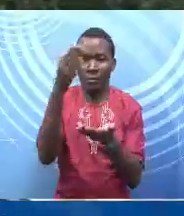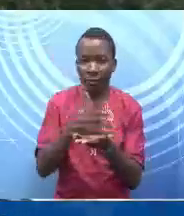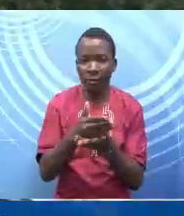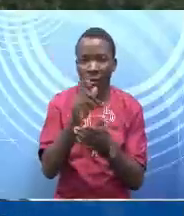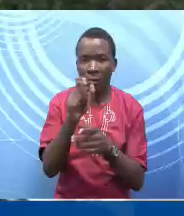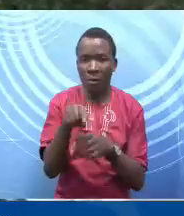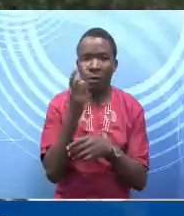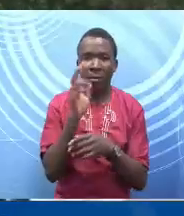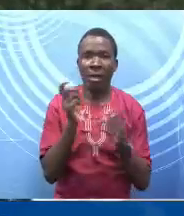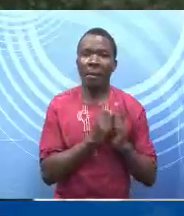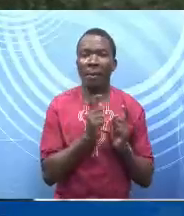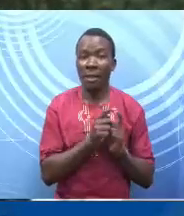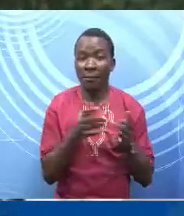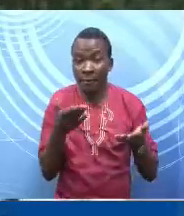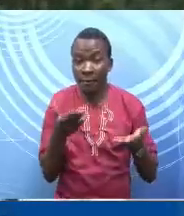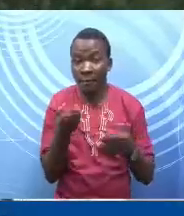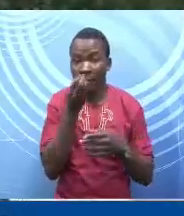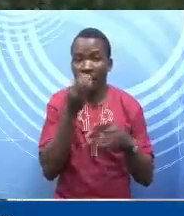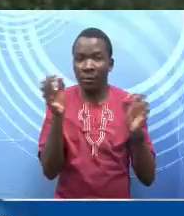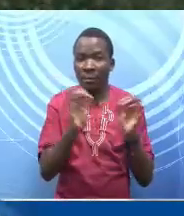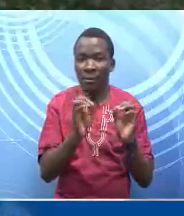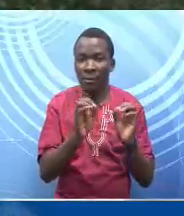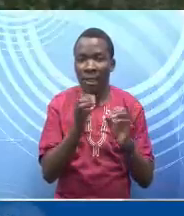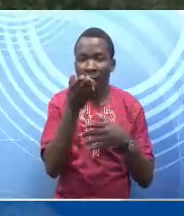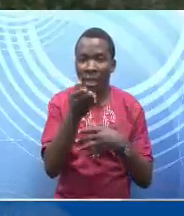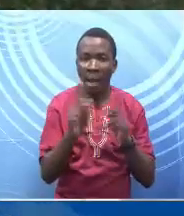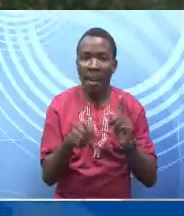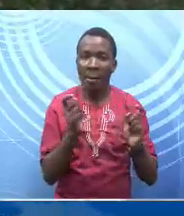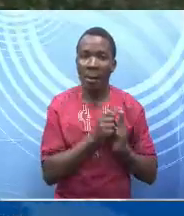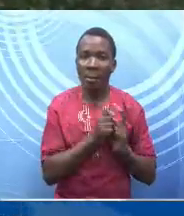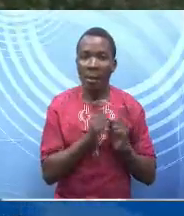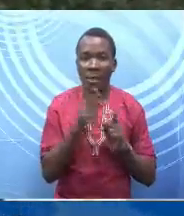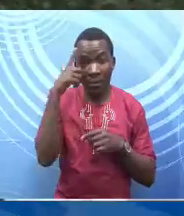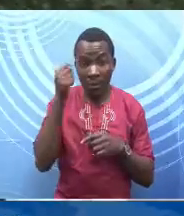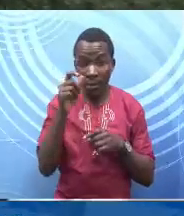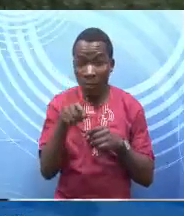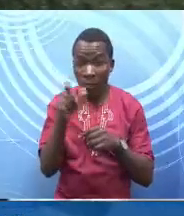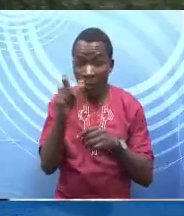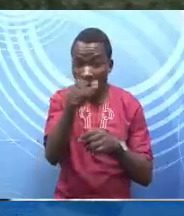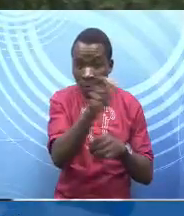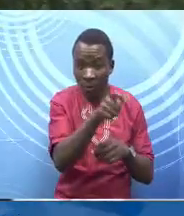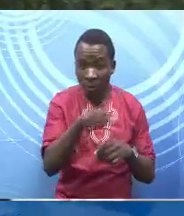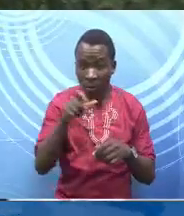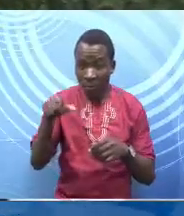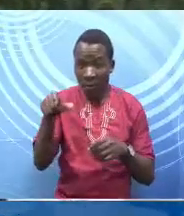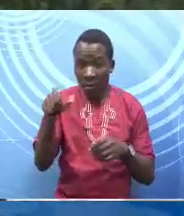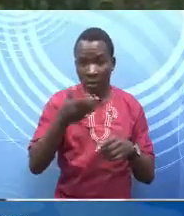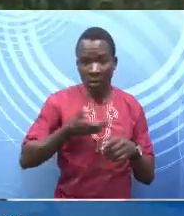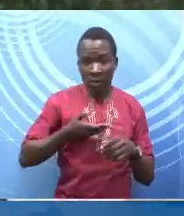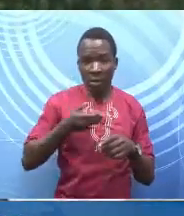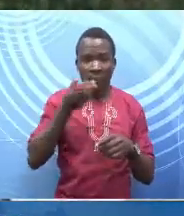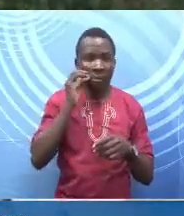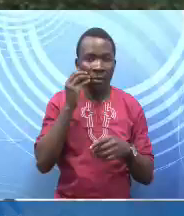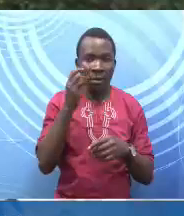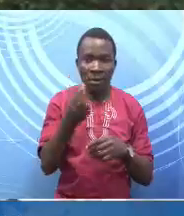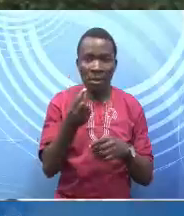Umuntu tubona ababaye nta byo kurya, hari abantu abayobozi b'amasibo tuba tuzi umuntu ku wundi kuko tuba dufite ingo nkeya, ingo kenshi